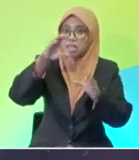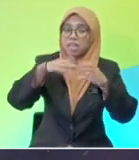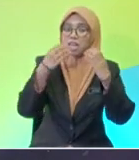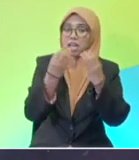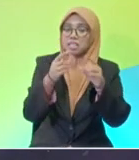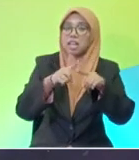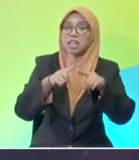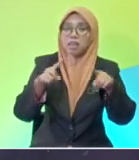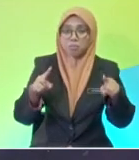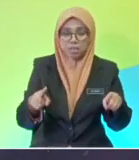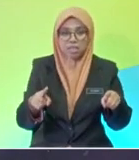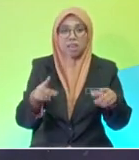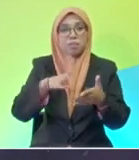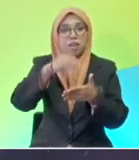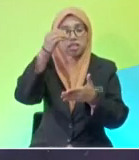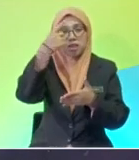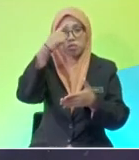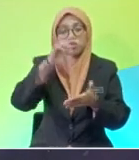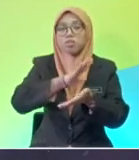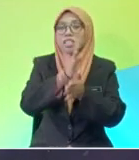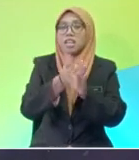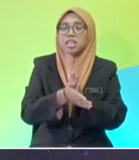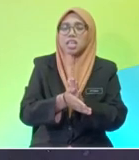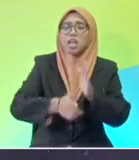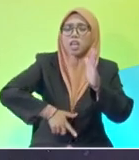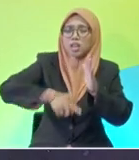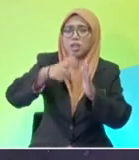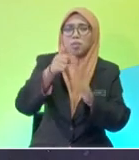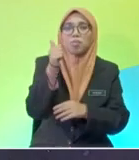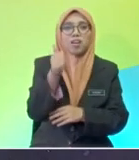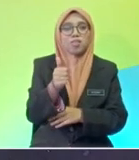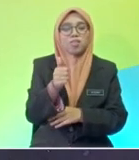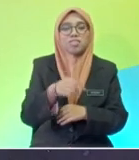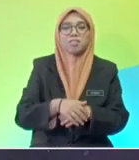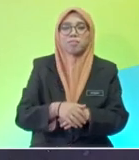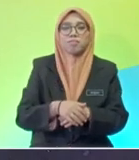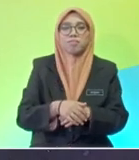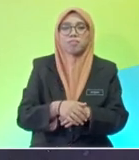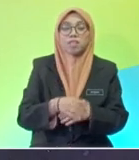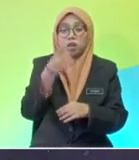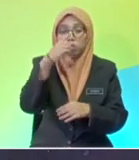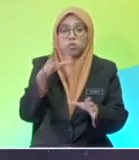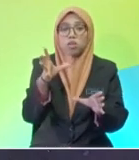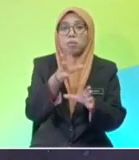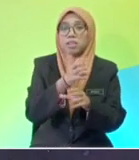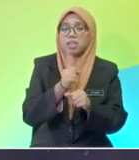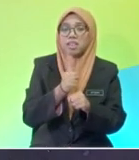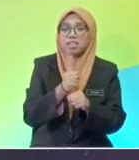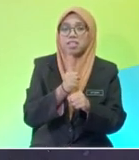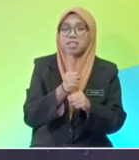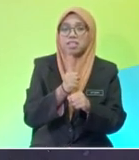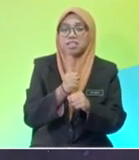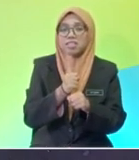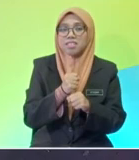bantu kita menjadi Insani lebih bagus di dunia ini Oke Cikgu bagi mereka yang mau lagi Cemerlang manakah mereka